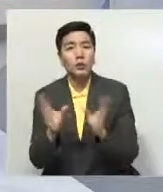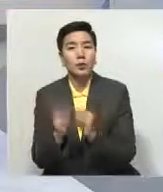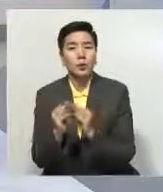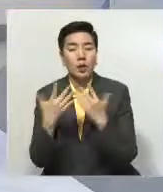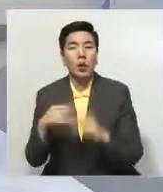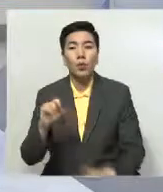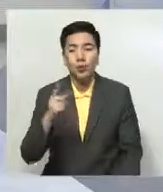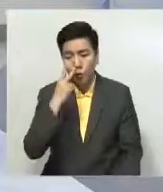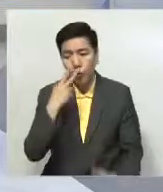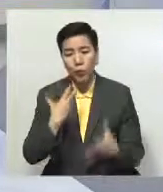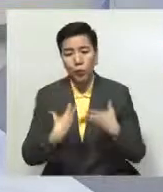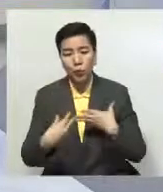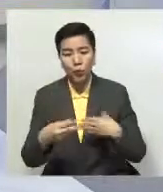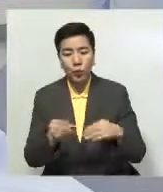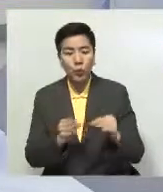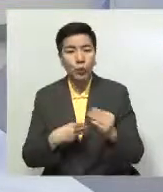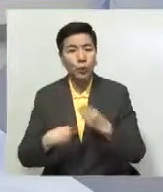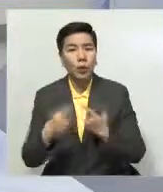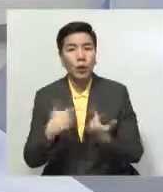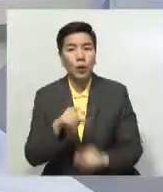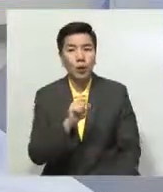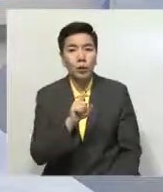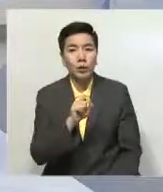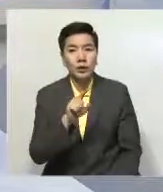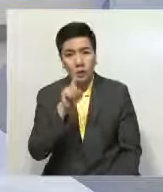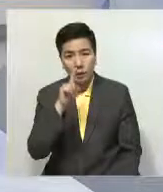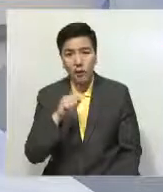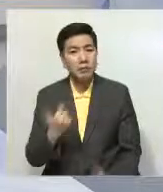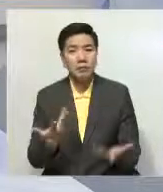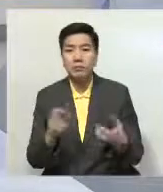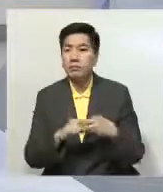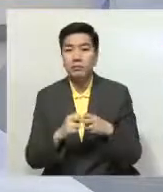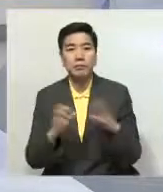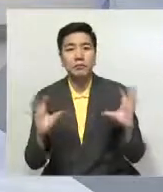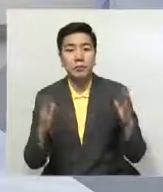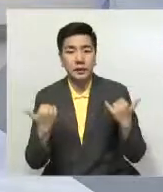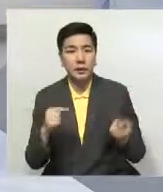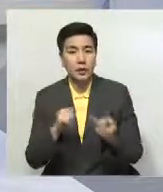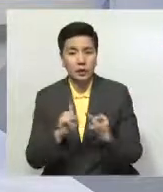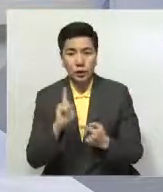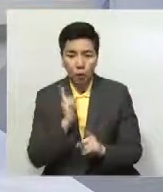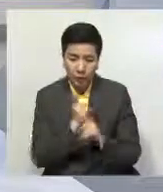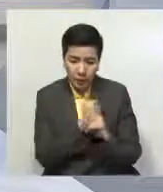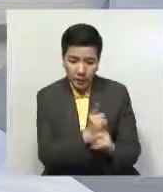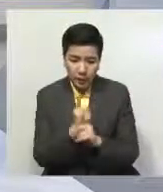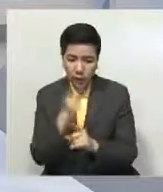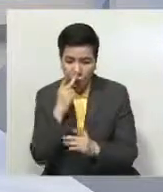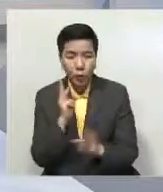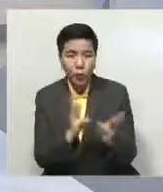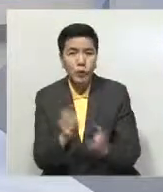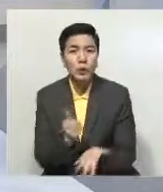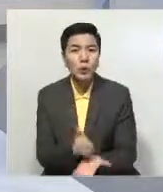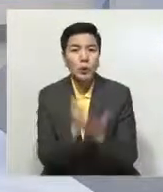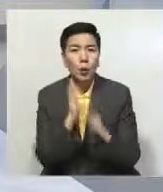ประชุมเนี่ยวันศุกร์ก็ดูจะผ่อนคลายลงแล้วก็ตั้งแต่วันศุกร์จนถึงวันนี้เนี่ยปัญหาไม่เกิดขึ้นด้วย ใช่แล้วค่ะ แต่ว่าที่ต้องติดตามก็คือมาตรการเยียว